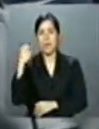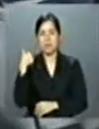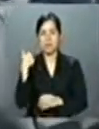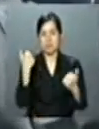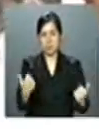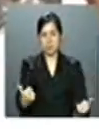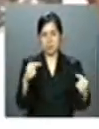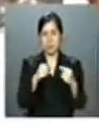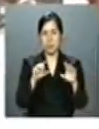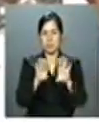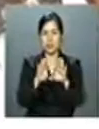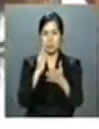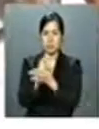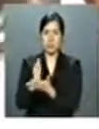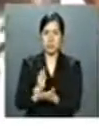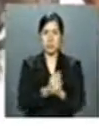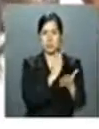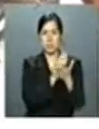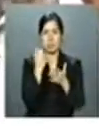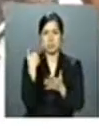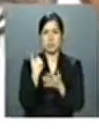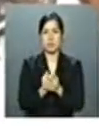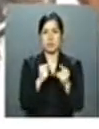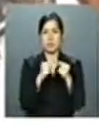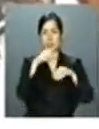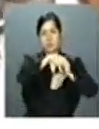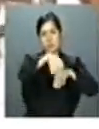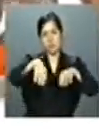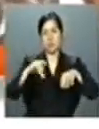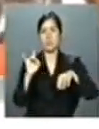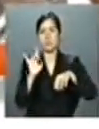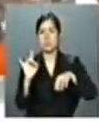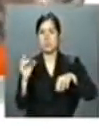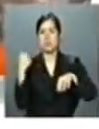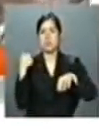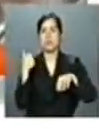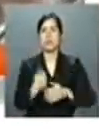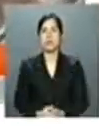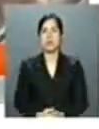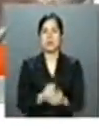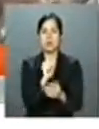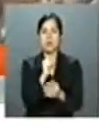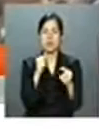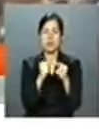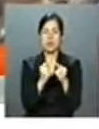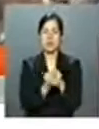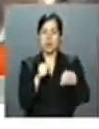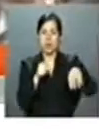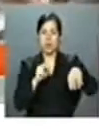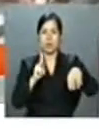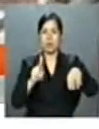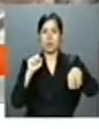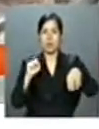านี กสทช.ไม่ได้ห้ามโฆษณานะคะแต่ขอให้โฆษณาแบบอย่าให้เกินจริงมากเกินเพราะว่าพอเกินจริงมากเกินประชา